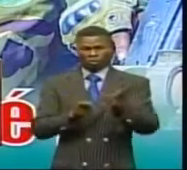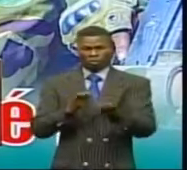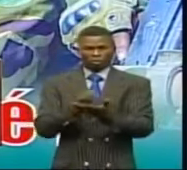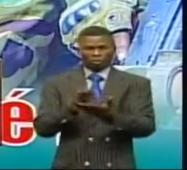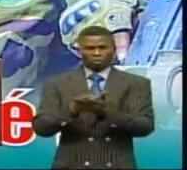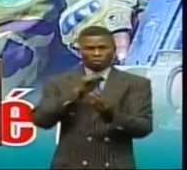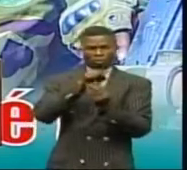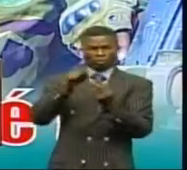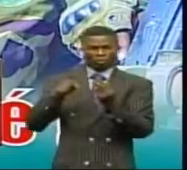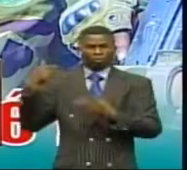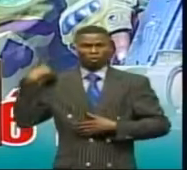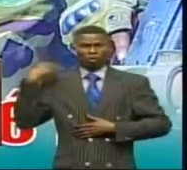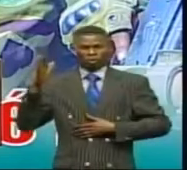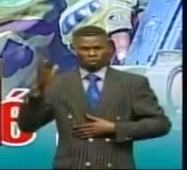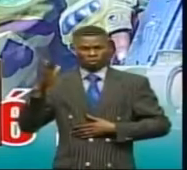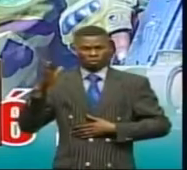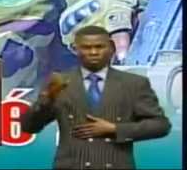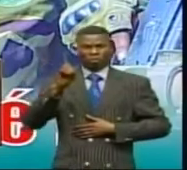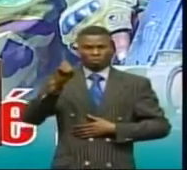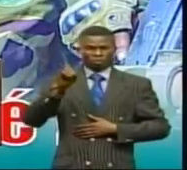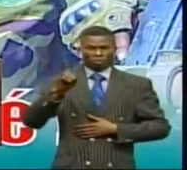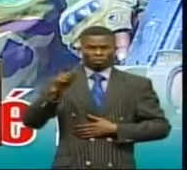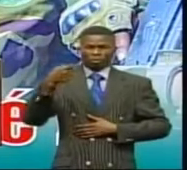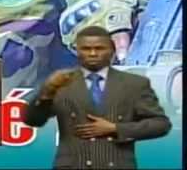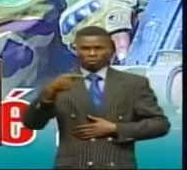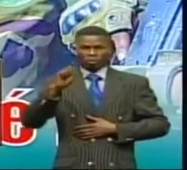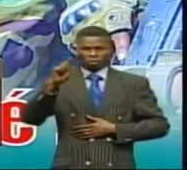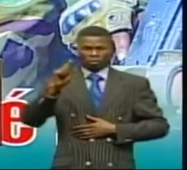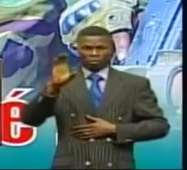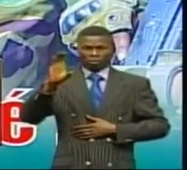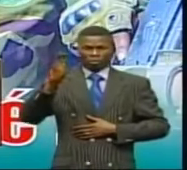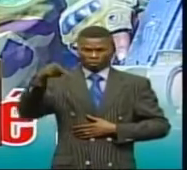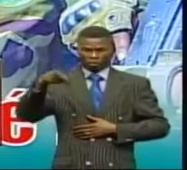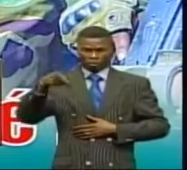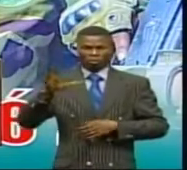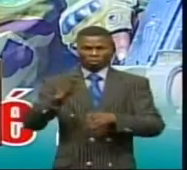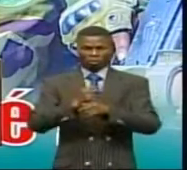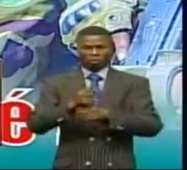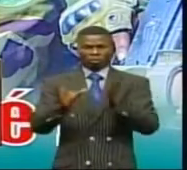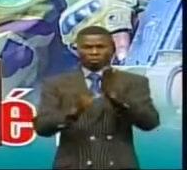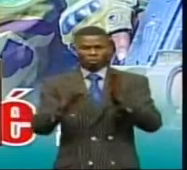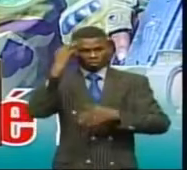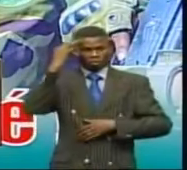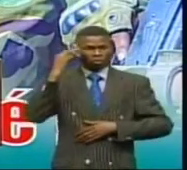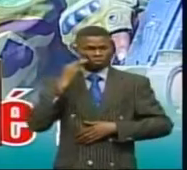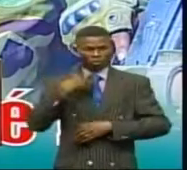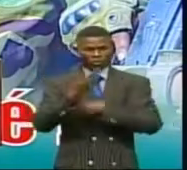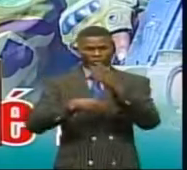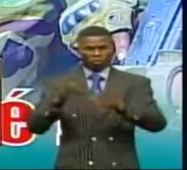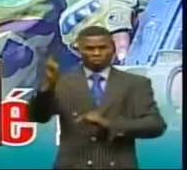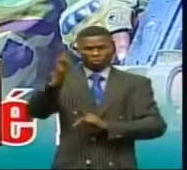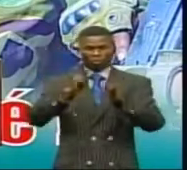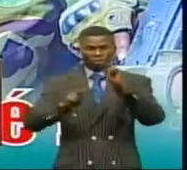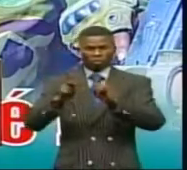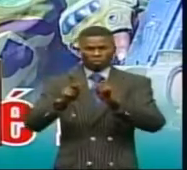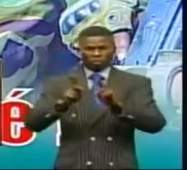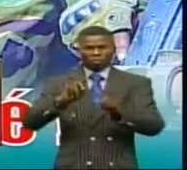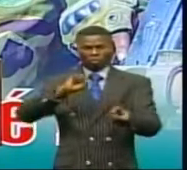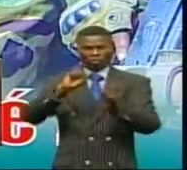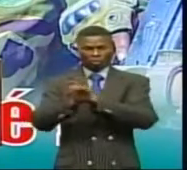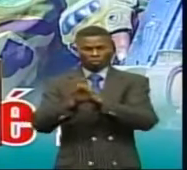comptabilité publique, DGTCP en sigle. Le vice-premier ministre, ministre de la fonction publique, modernisation